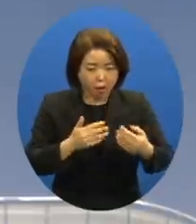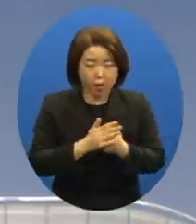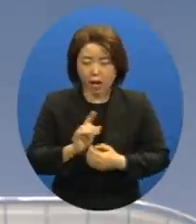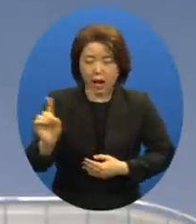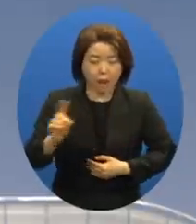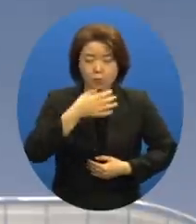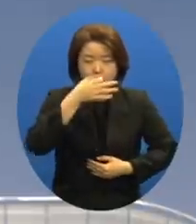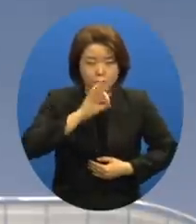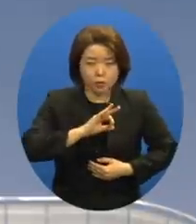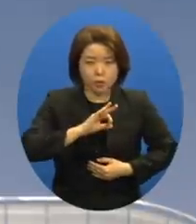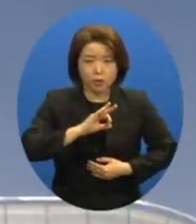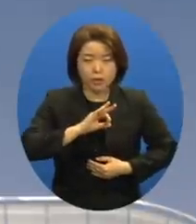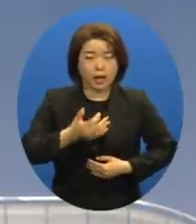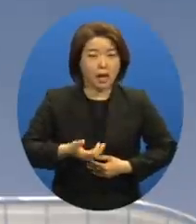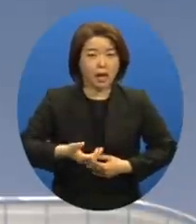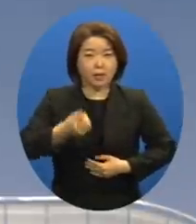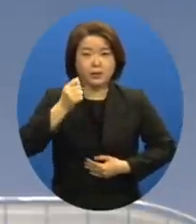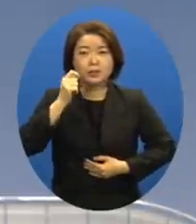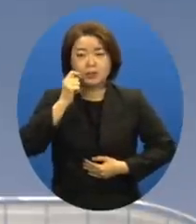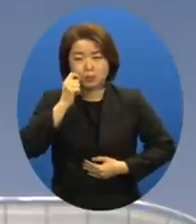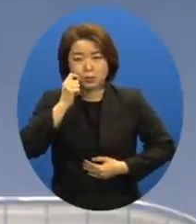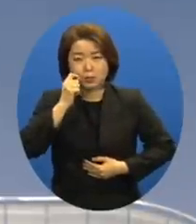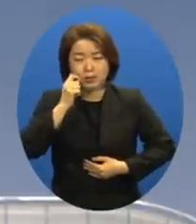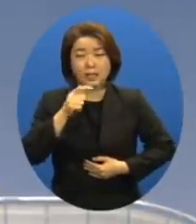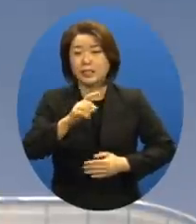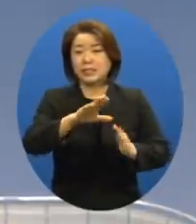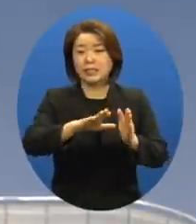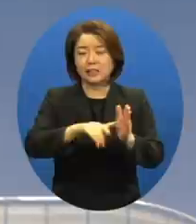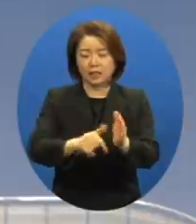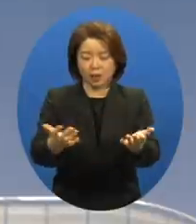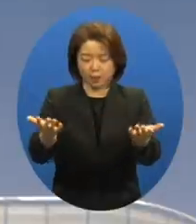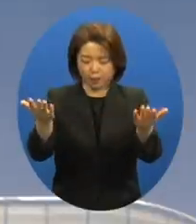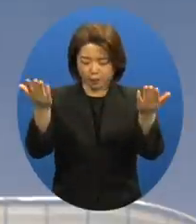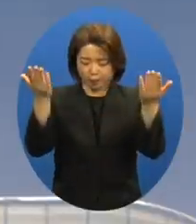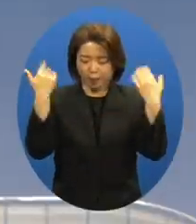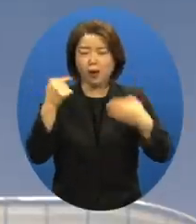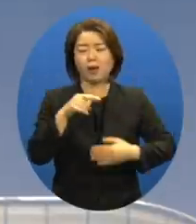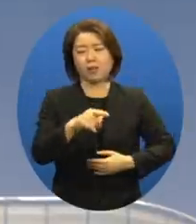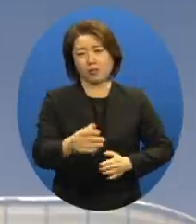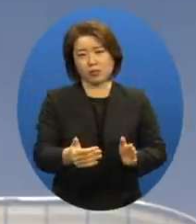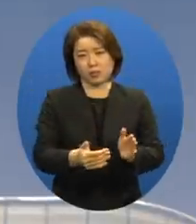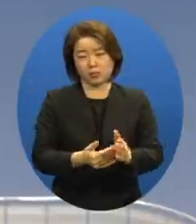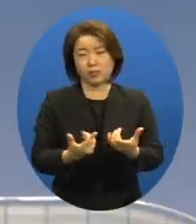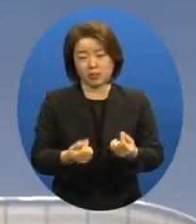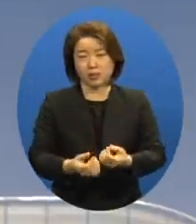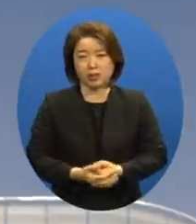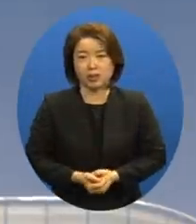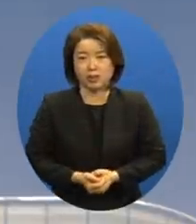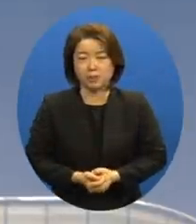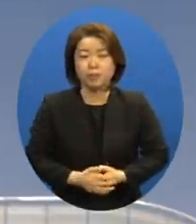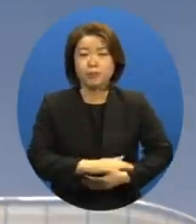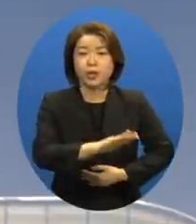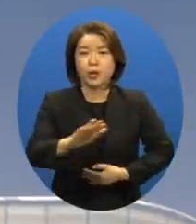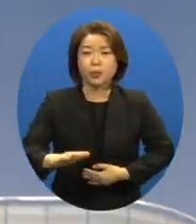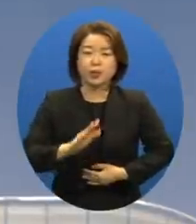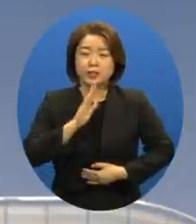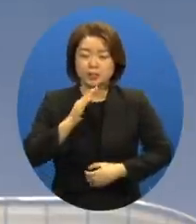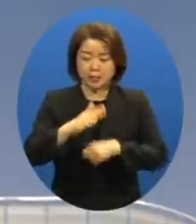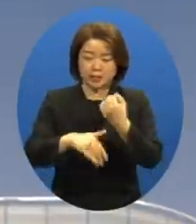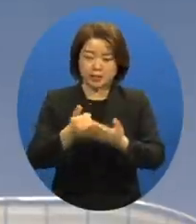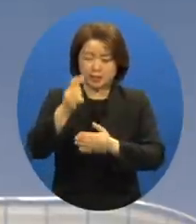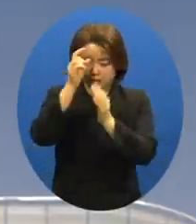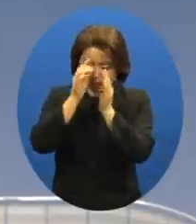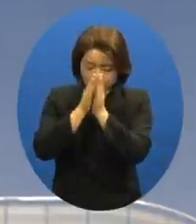유익을 누리지 못하고 이 때가 지나가 버리는 것 입니다 우리가 정말 하나님께 기도하고